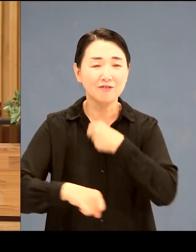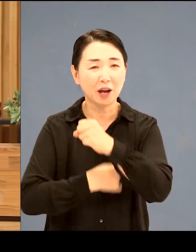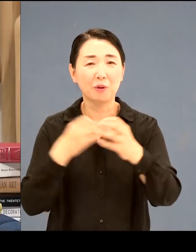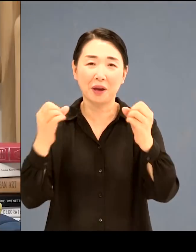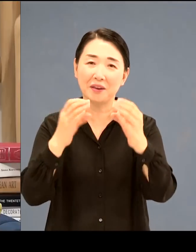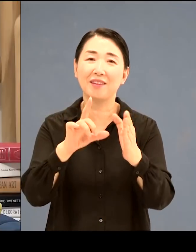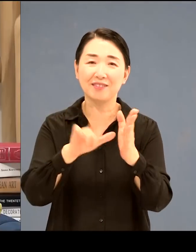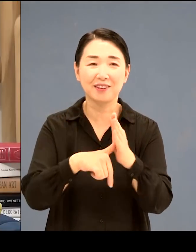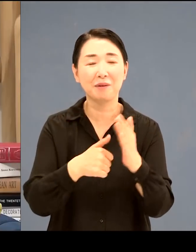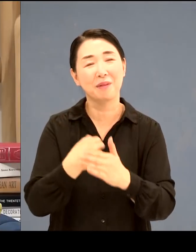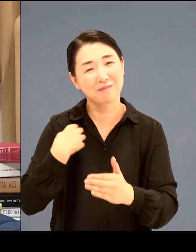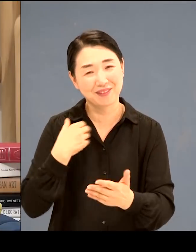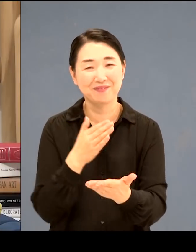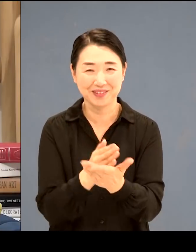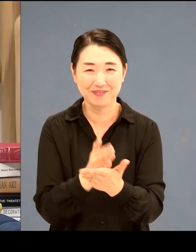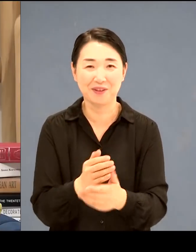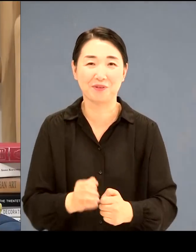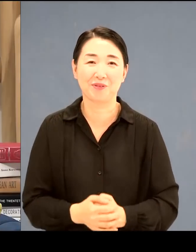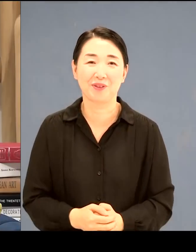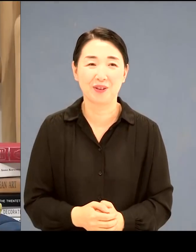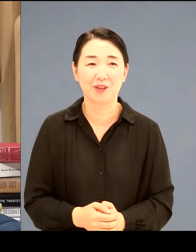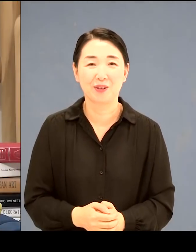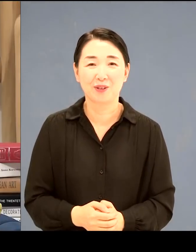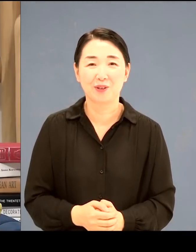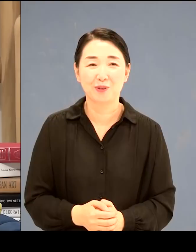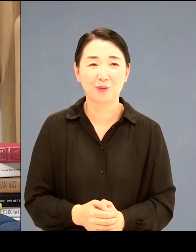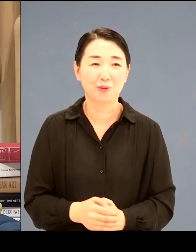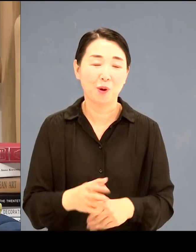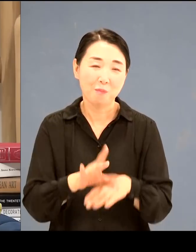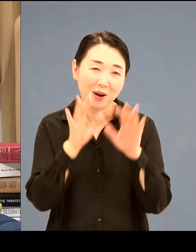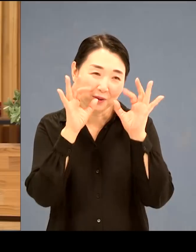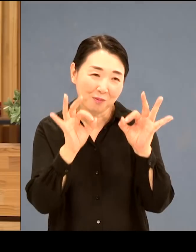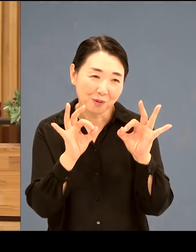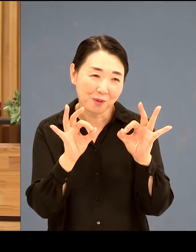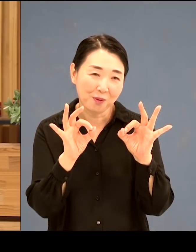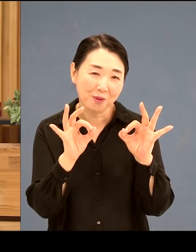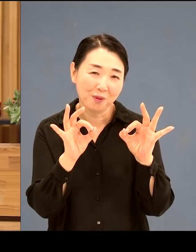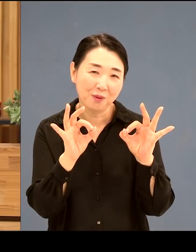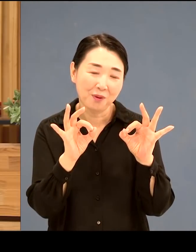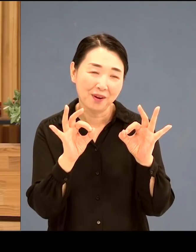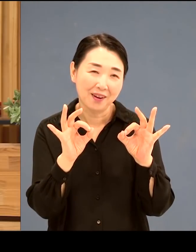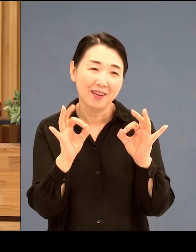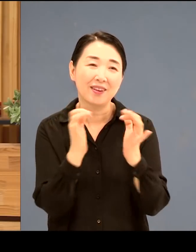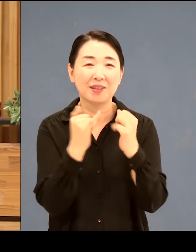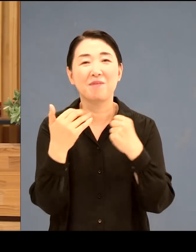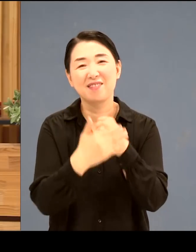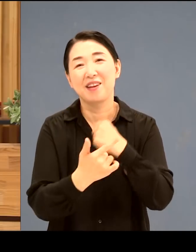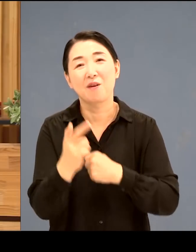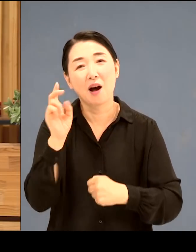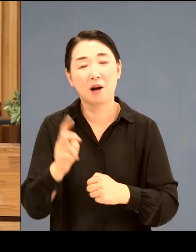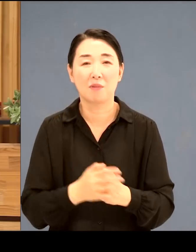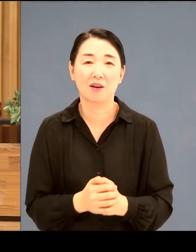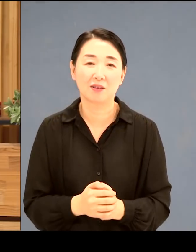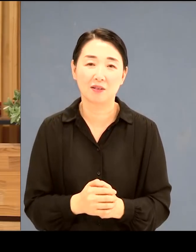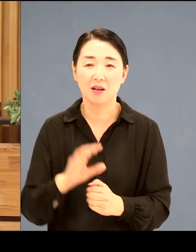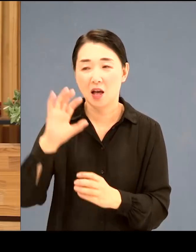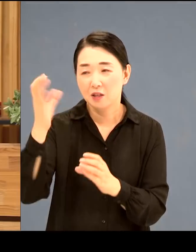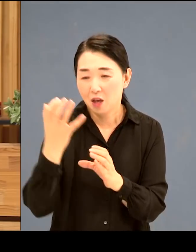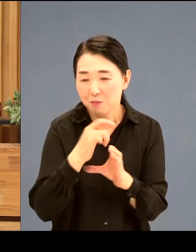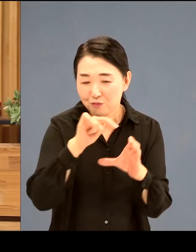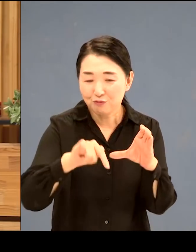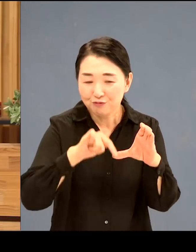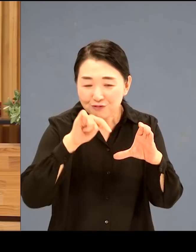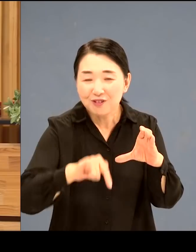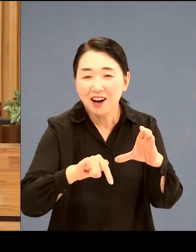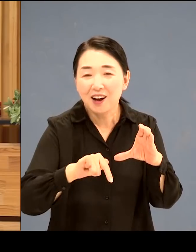절대 부담 안 가셔도 되고 오히려 많은 분들이 더 은혜가 될 것 같아요. 왜냐하면 다 그 고난 한가운데 태풍의 핵 가운데 아직도 다